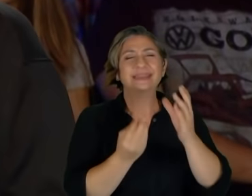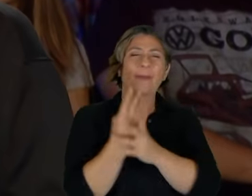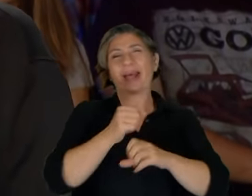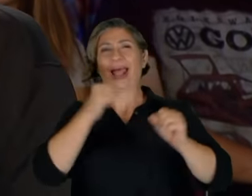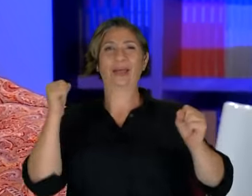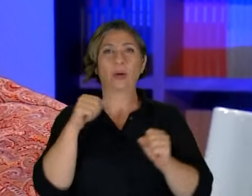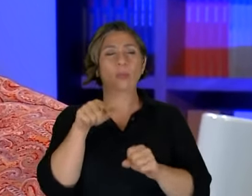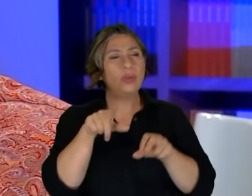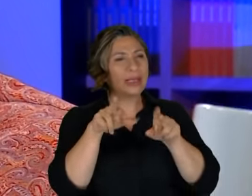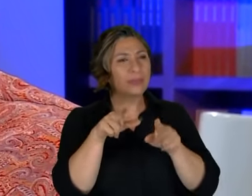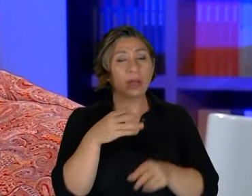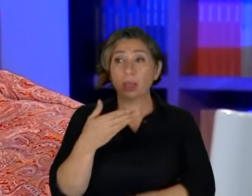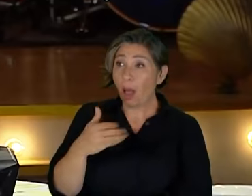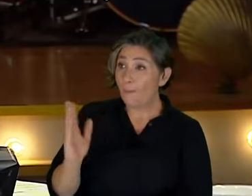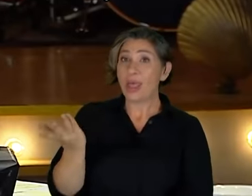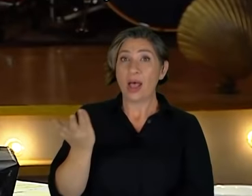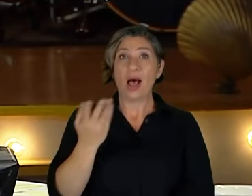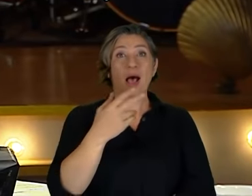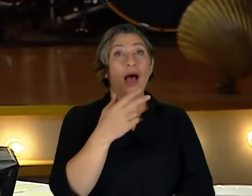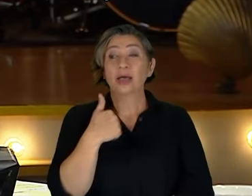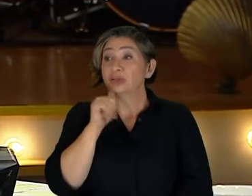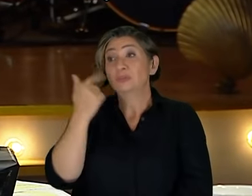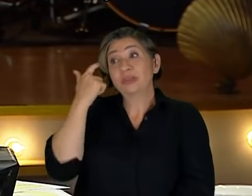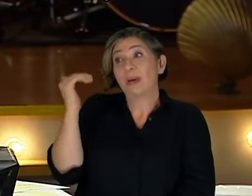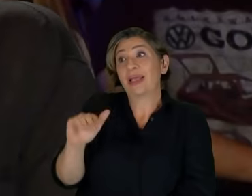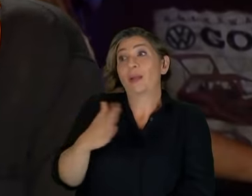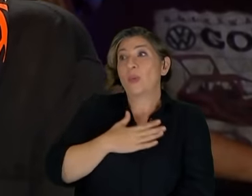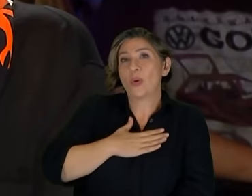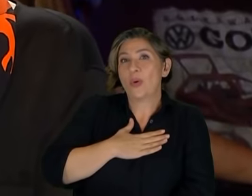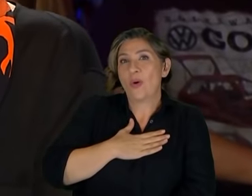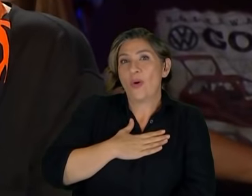mı? Böyle bir vaziyette. Yapmayın ya. Aşk hiç yok benim başıma artık gelmiyor.